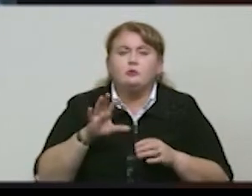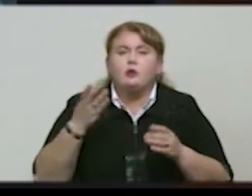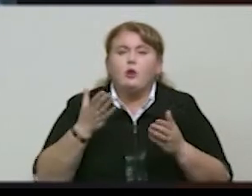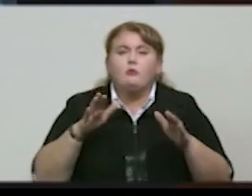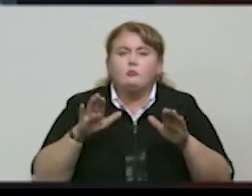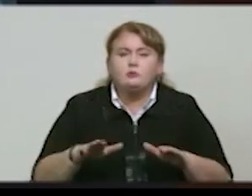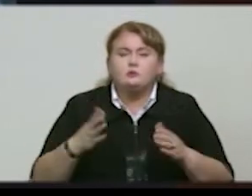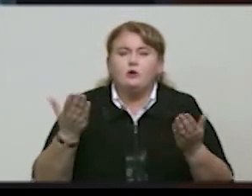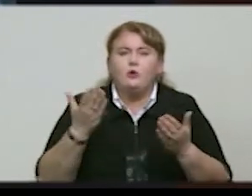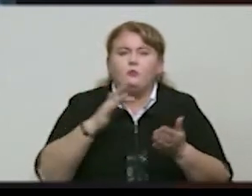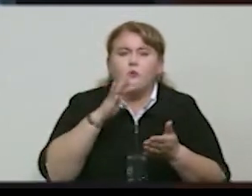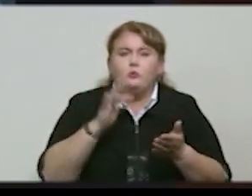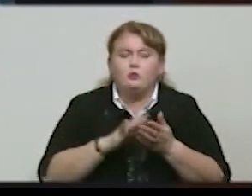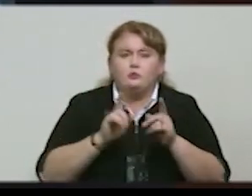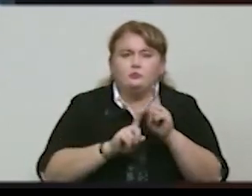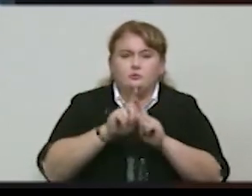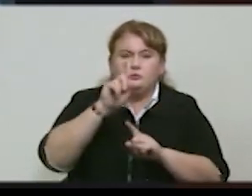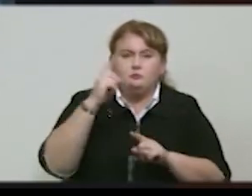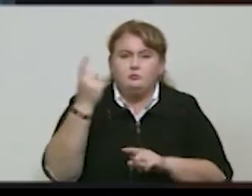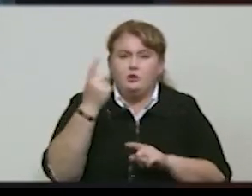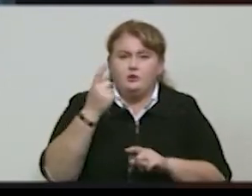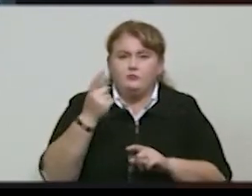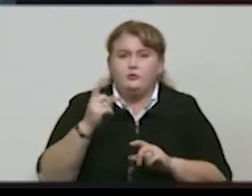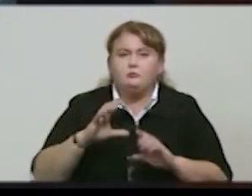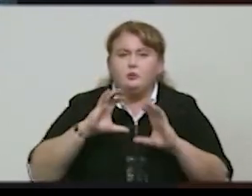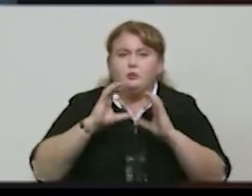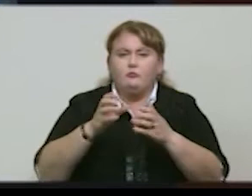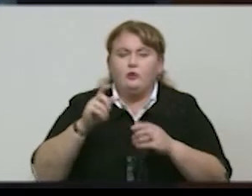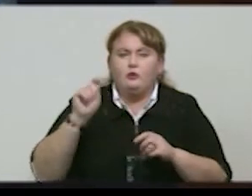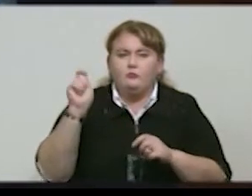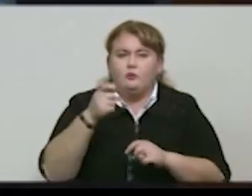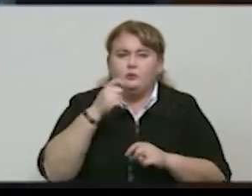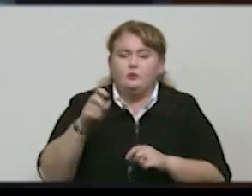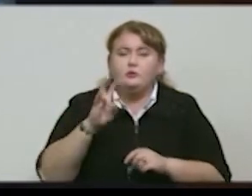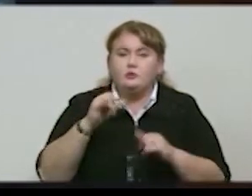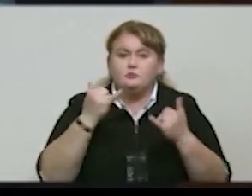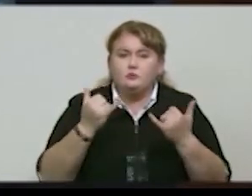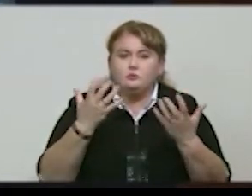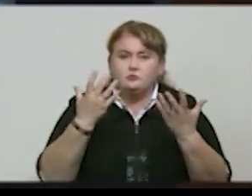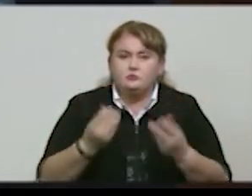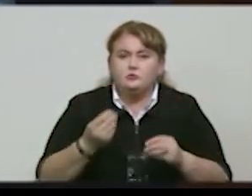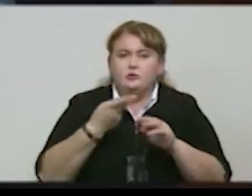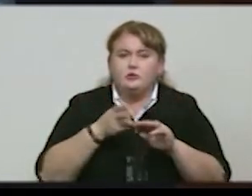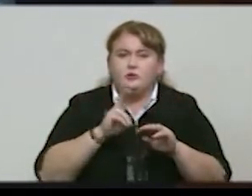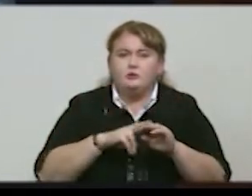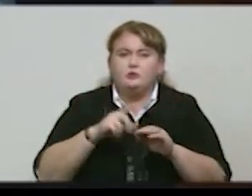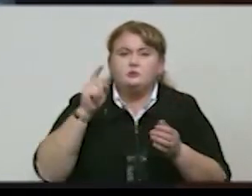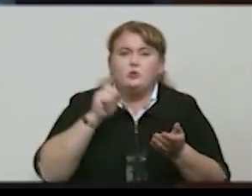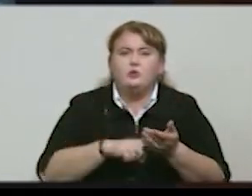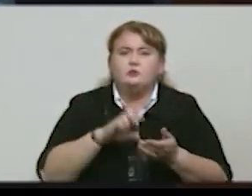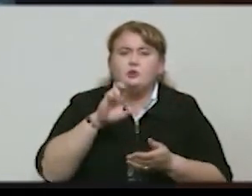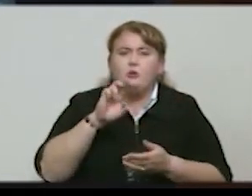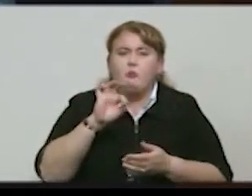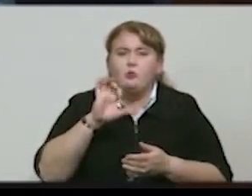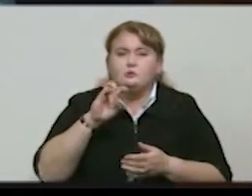места и с какого города началась Первая мировая война. На сегодняшний день это столица Боснии